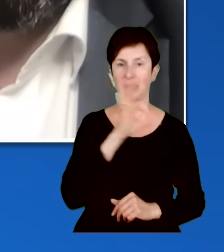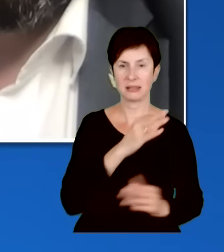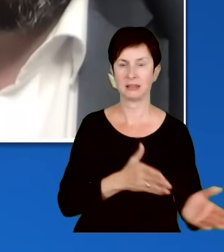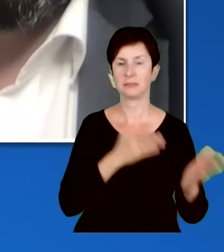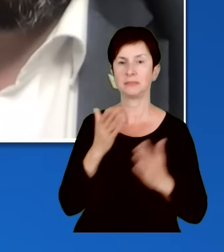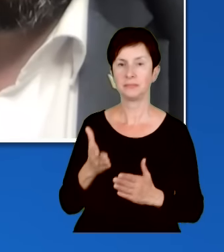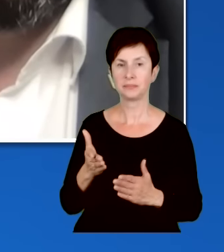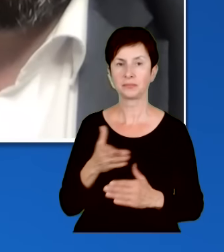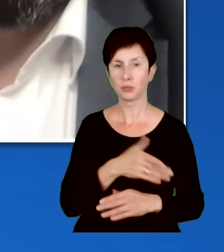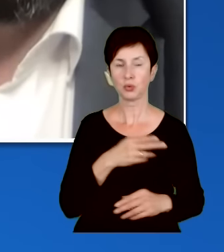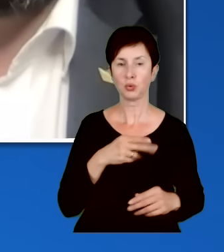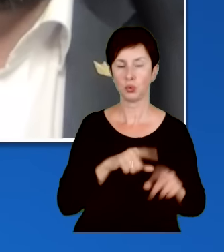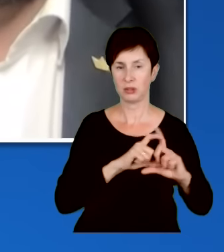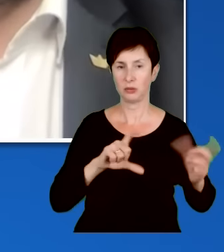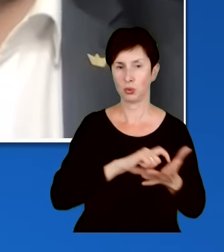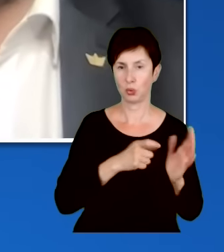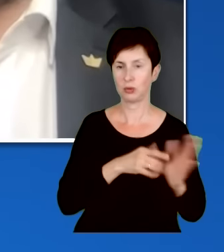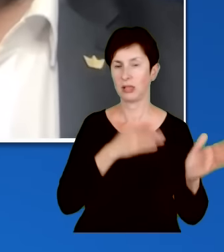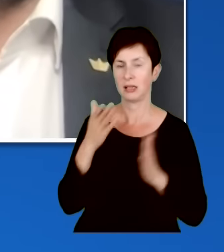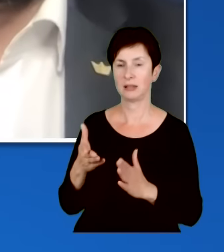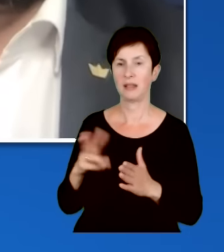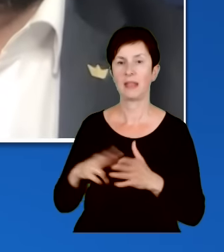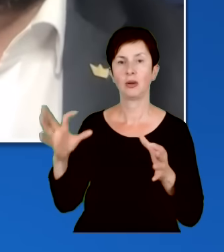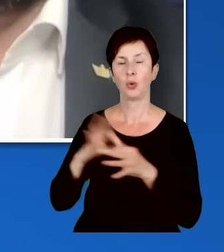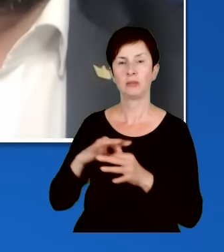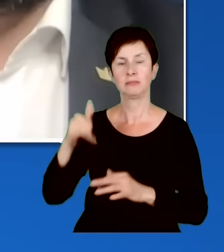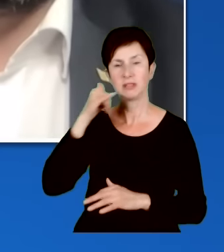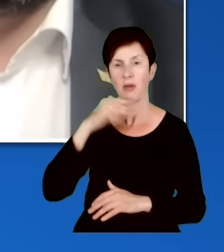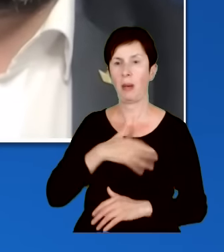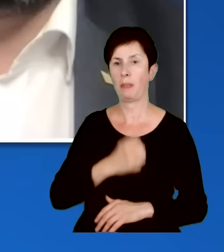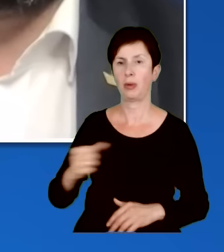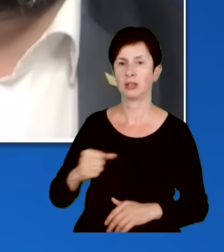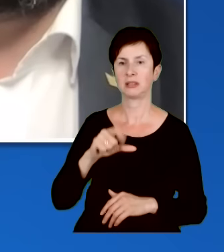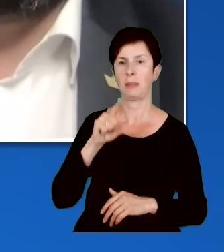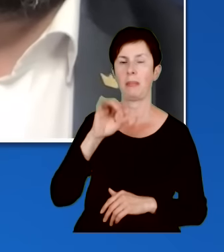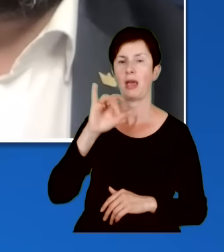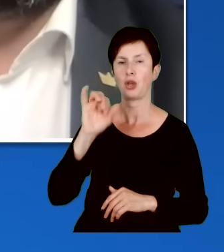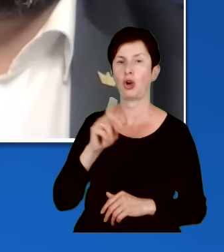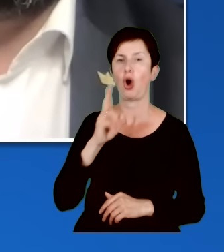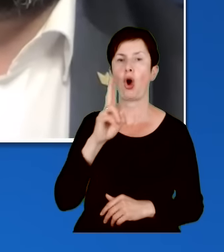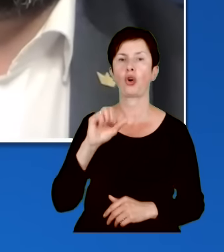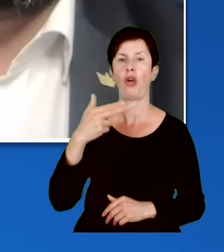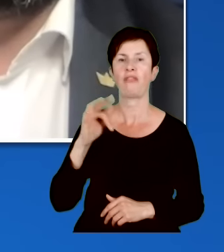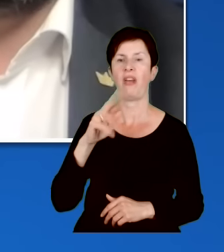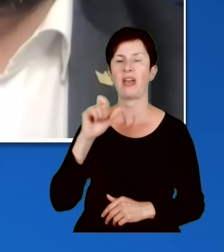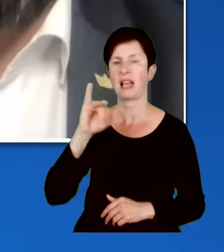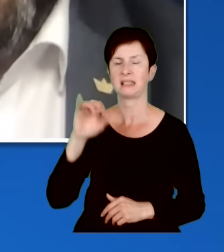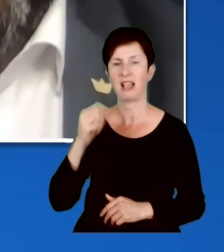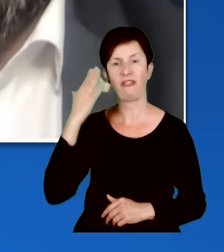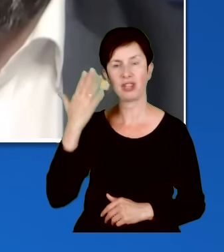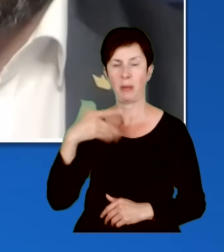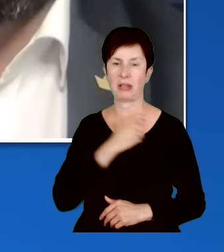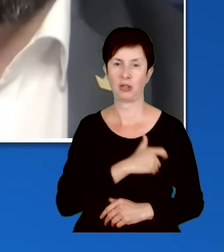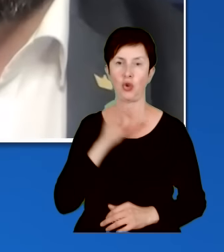Republika Witam bardzo serdecznie a państwo widzą na łączeniu pan poseł Bartłomiej pejo z Konfederacji Witam bardzo serdecznie Dobry wieczór